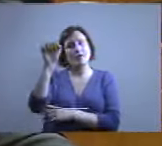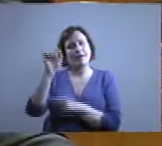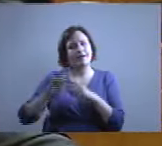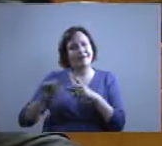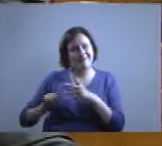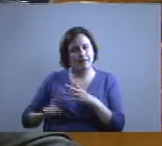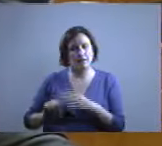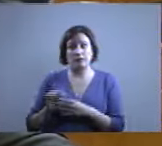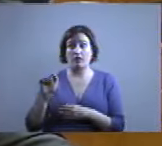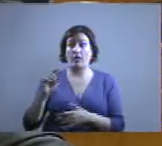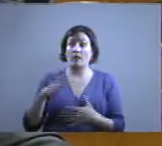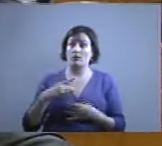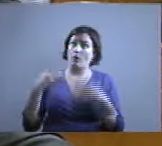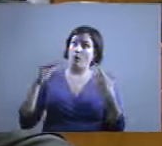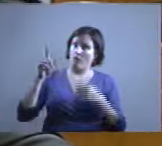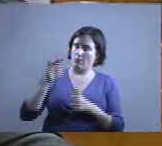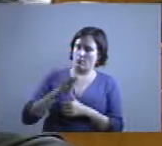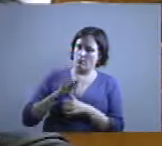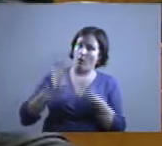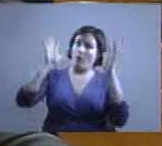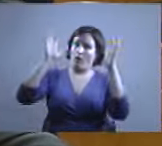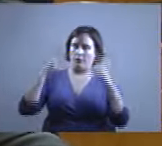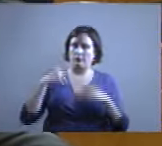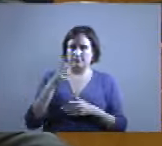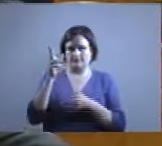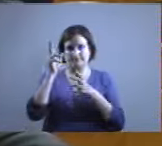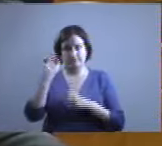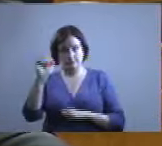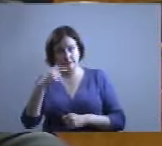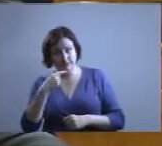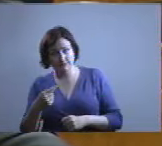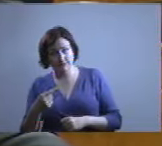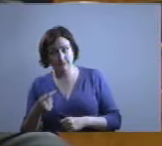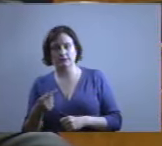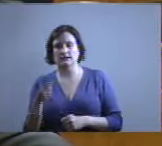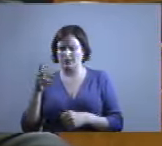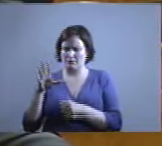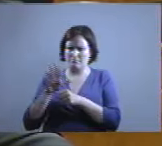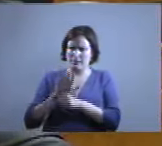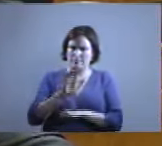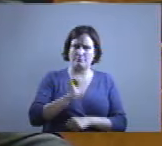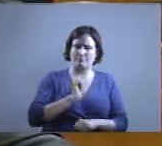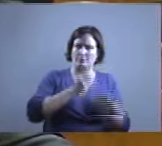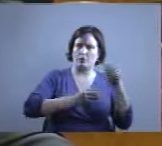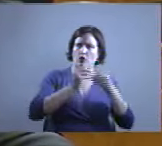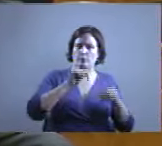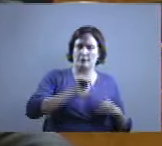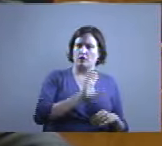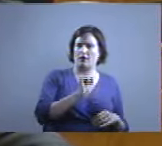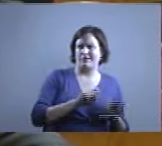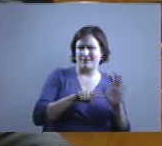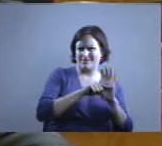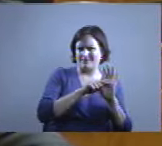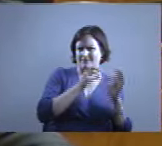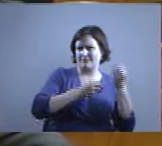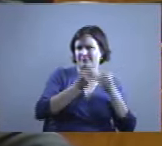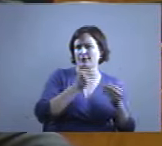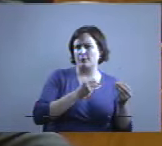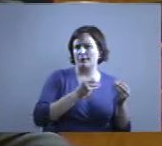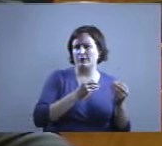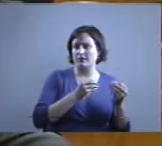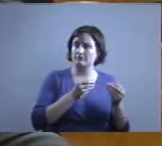die ekonomie van Suid-Afrika geweldig skaad. Dit is nie in belang van Suid-Afrika,